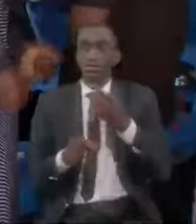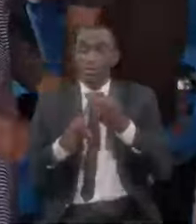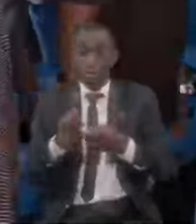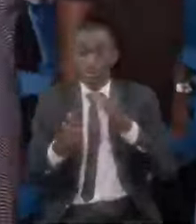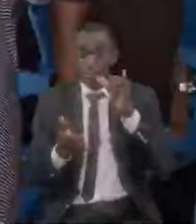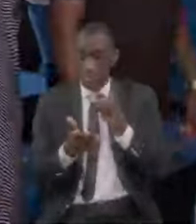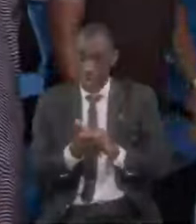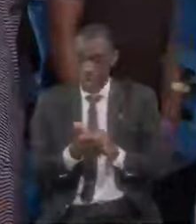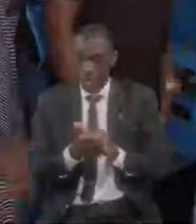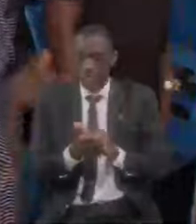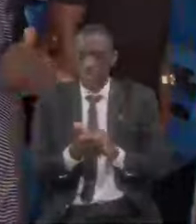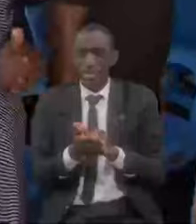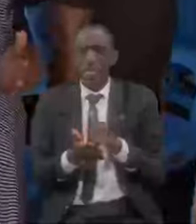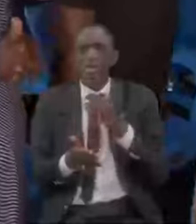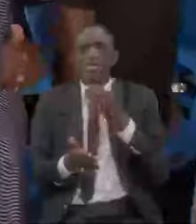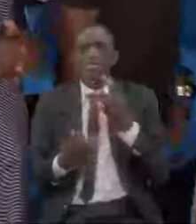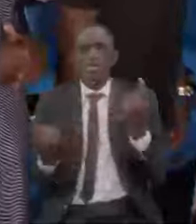Répands-toi de ces péchés,